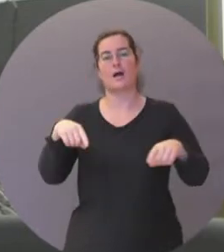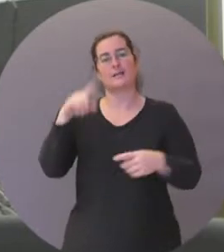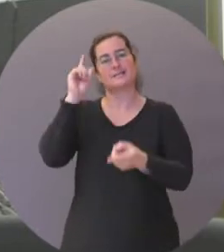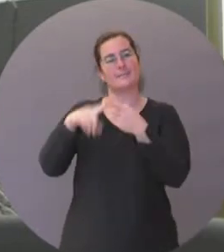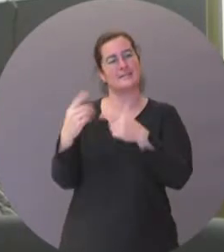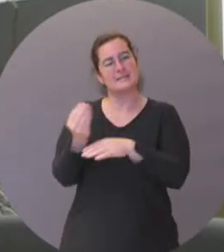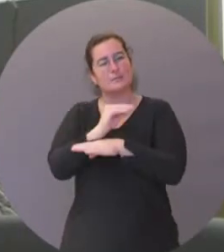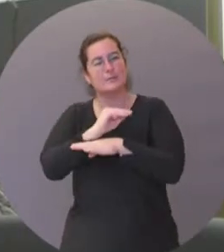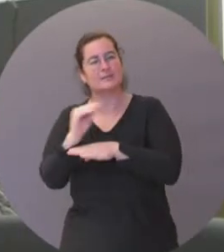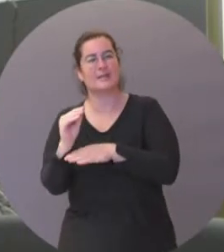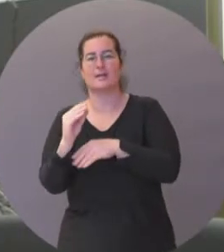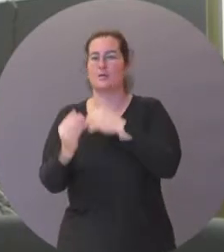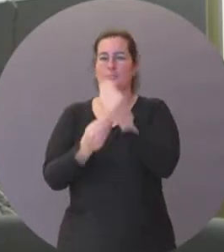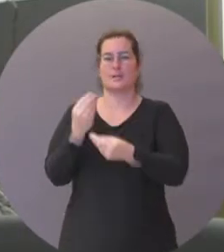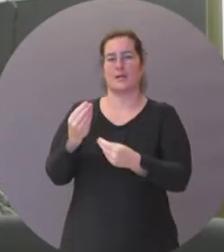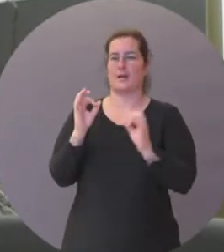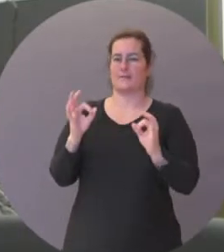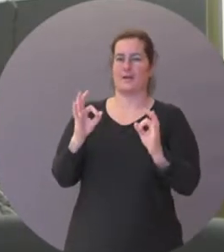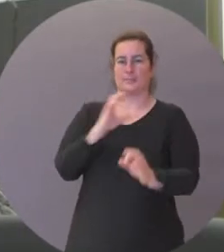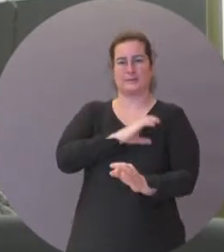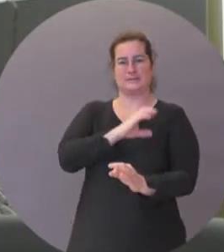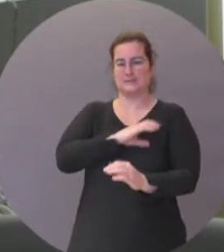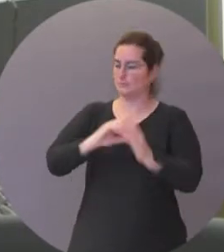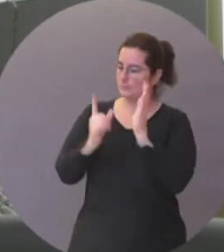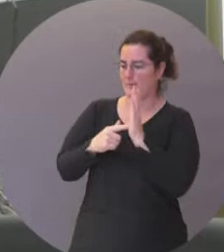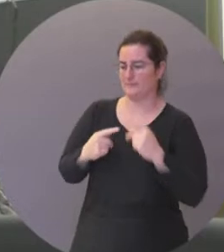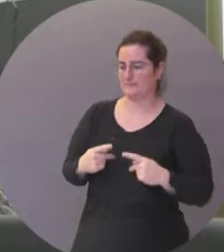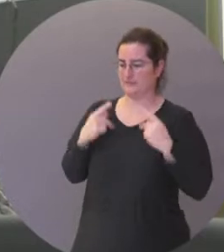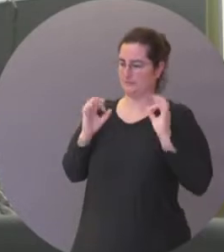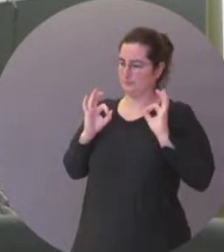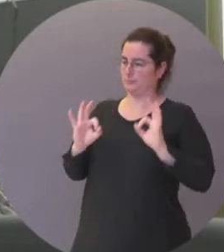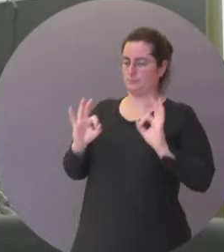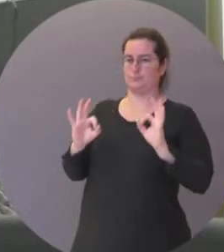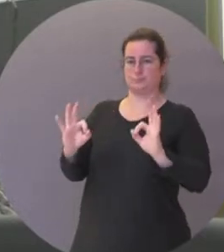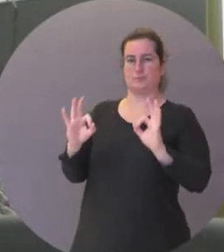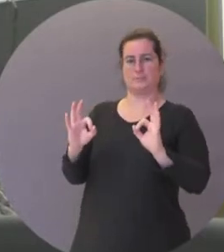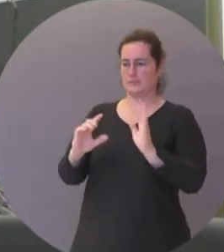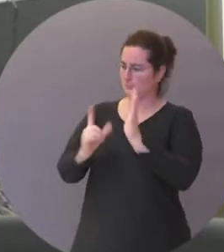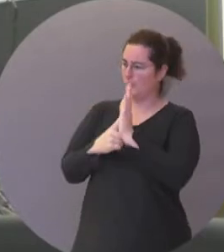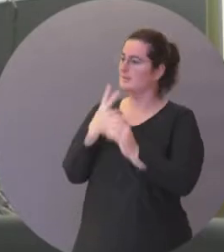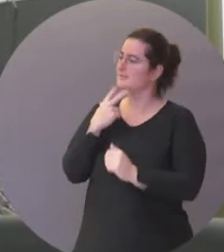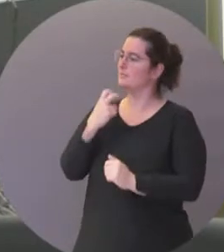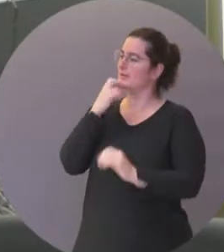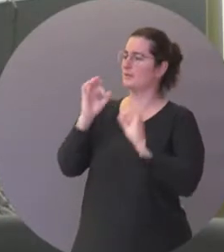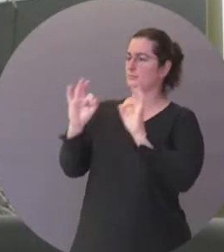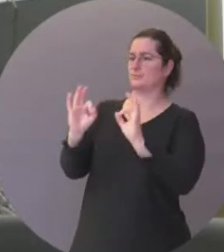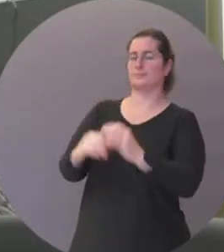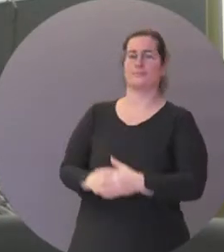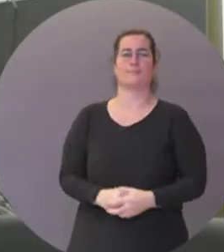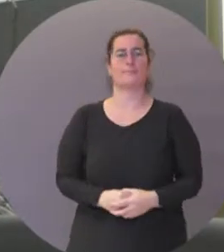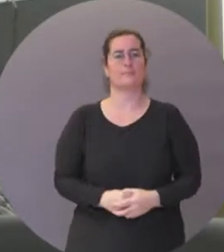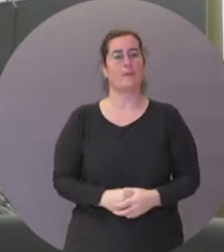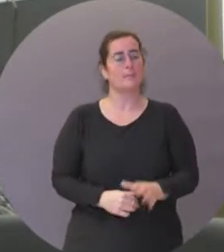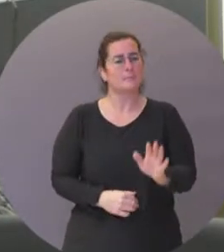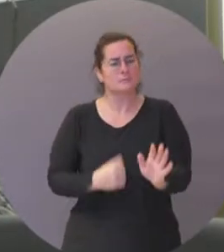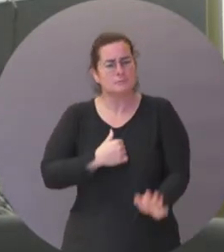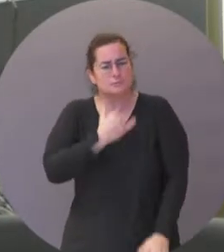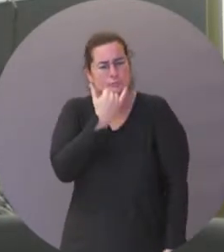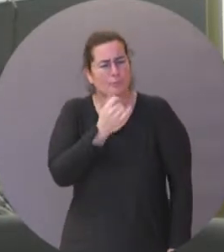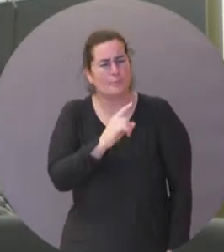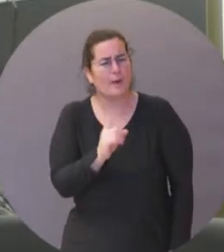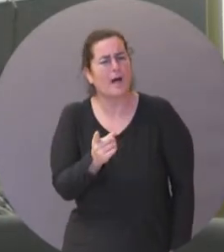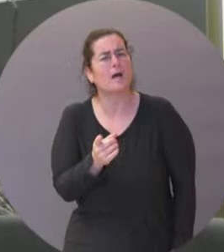familles mais toujours d'un droit élémentaire pour nos concitoyens et je ne crois pas me tromper en affirmant que pour nous